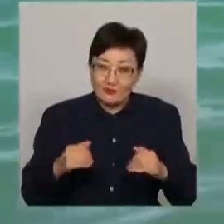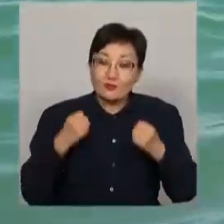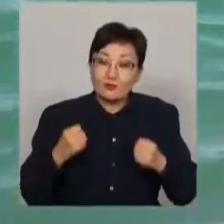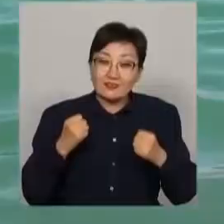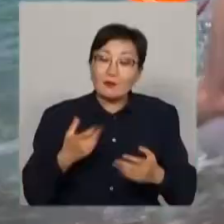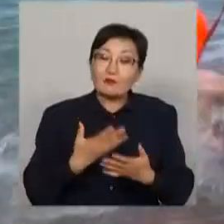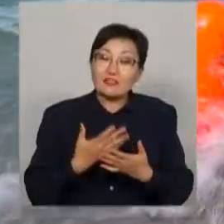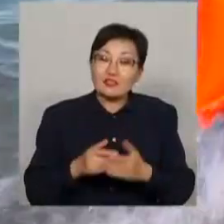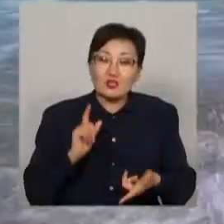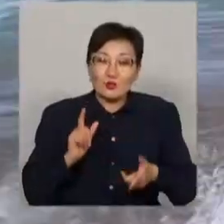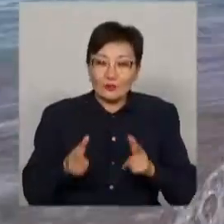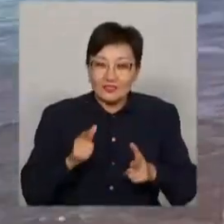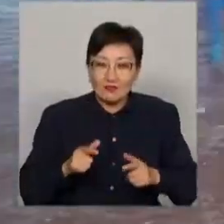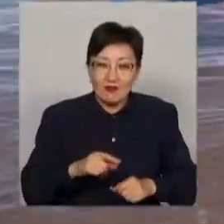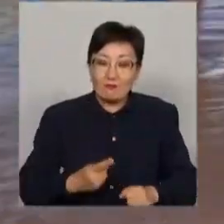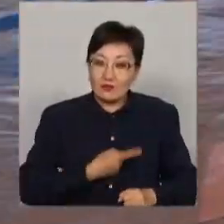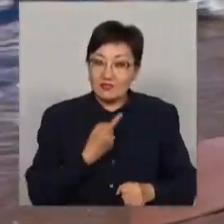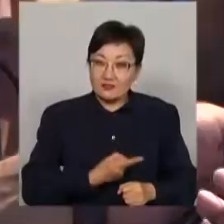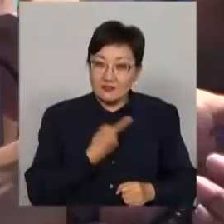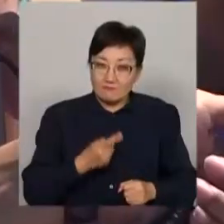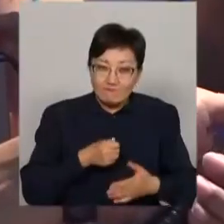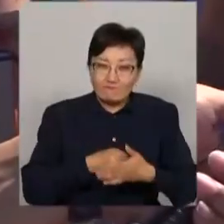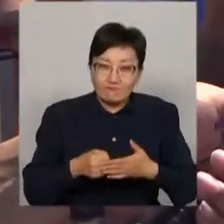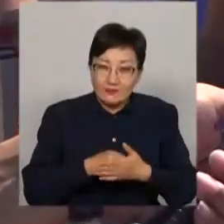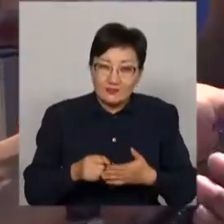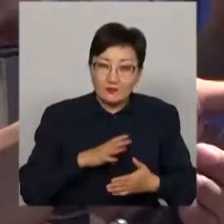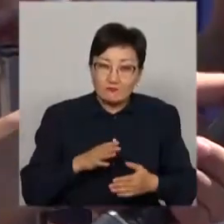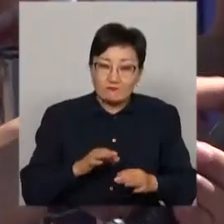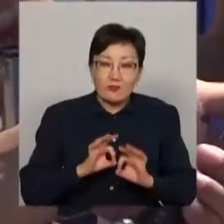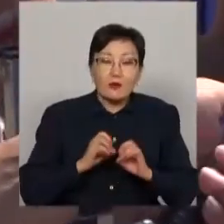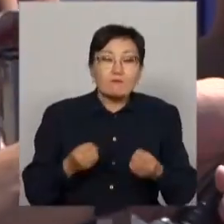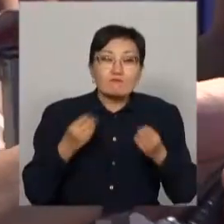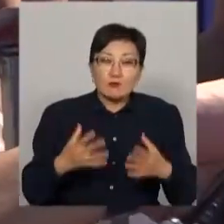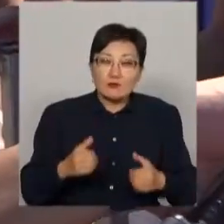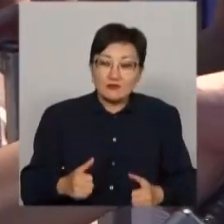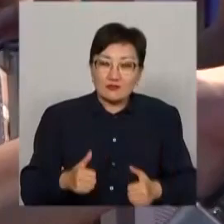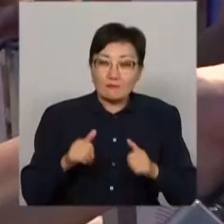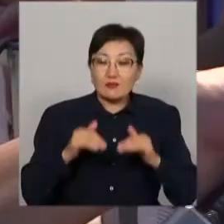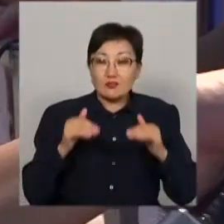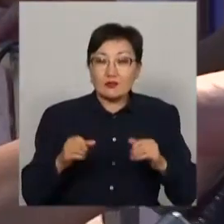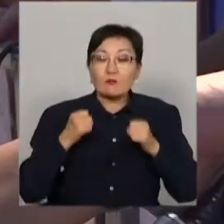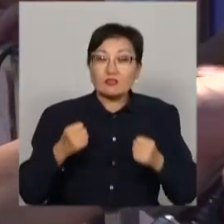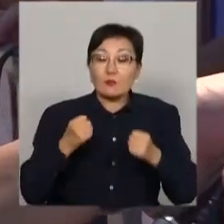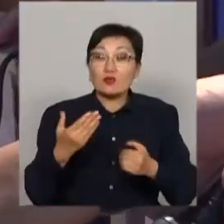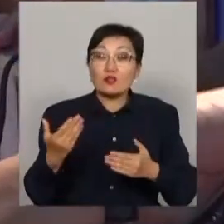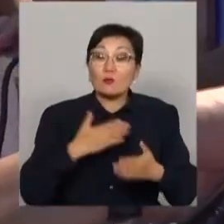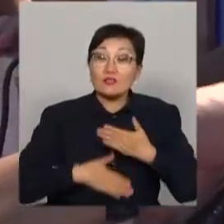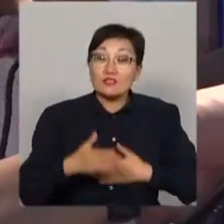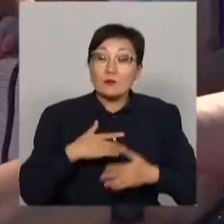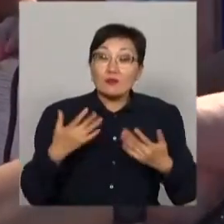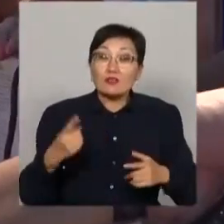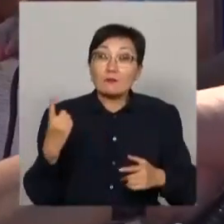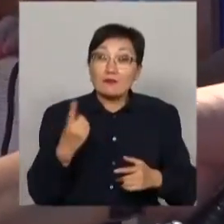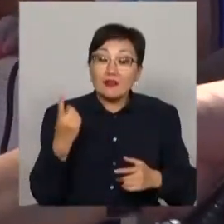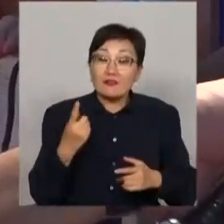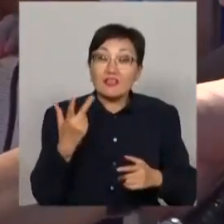спортсмены показали настоящее мастерство и упорство. Просто на ура! Молодцы! Спортсмены, ну мы радуемся! Уже первая